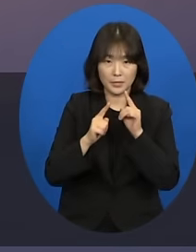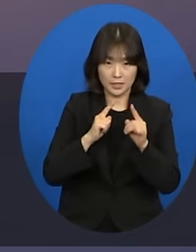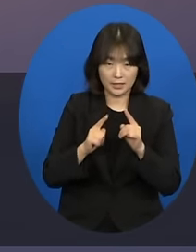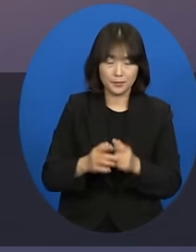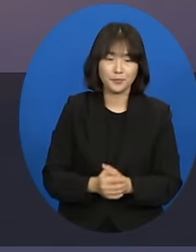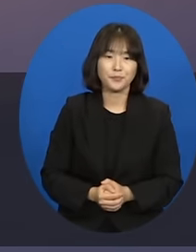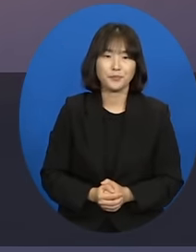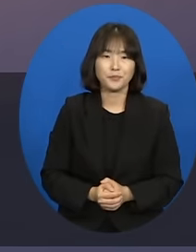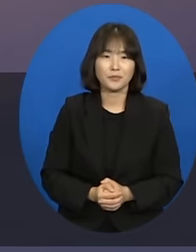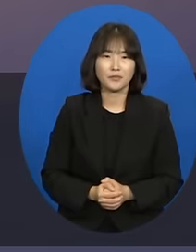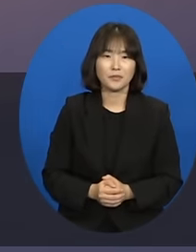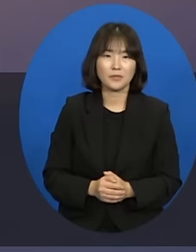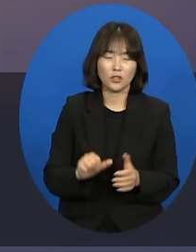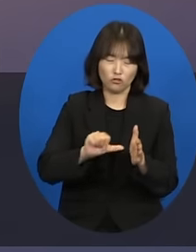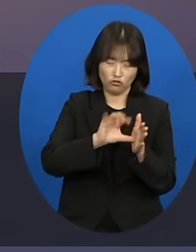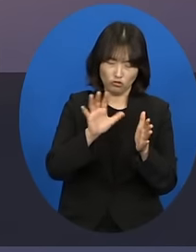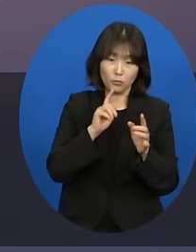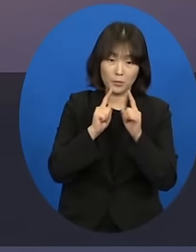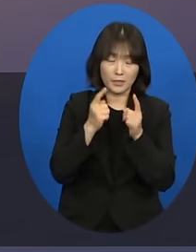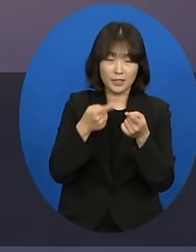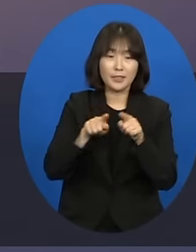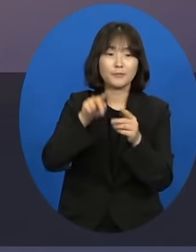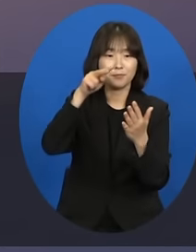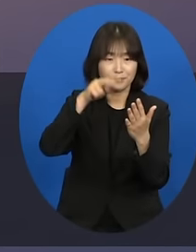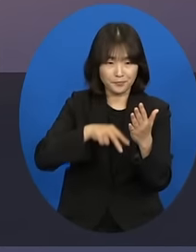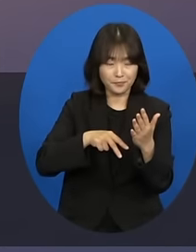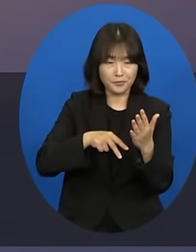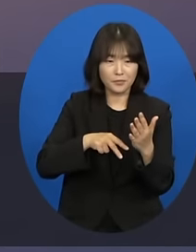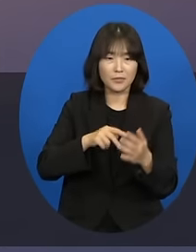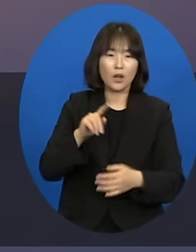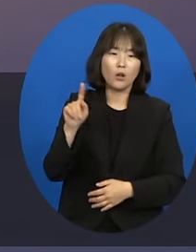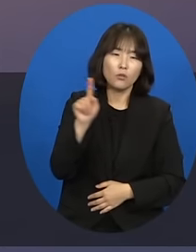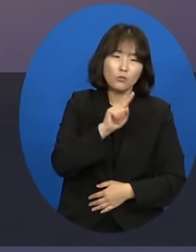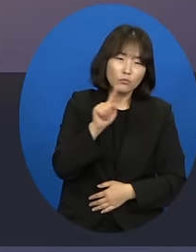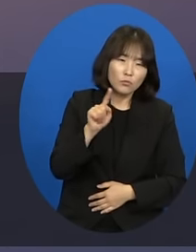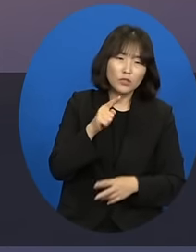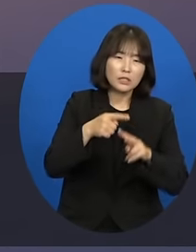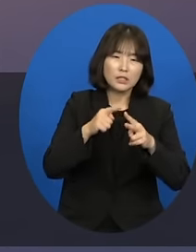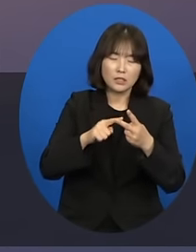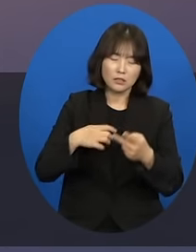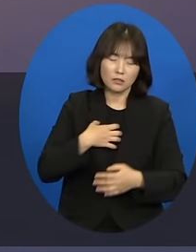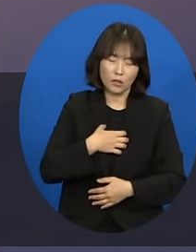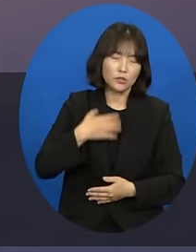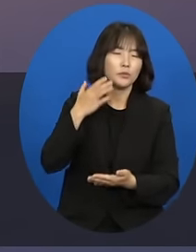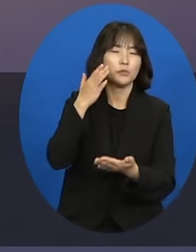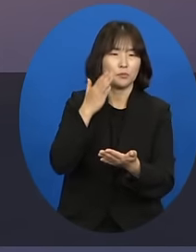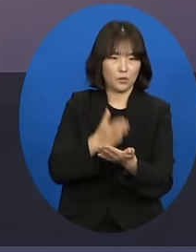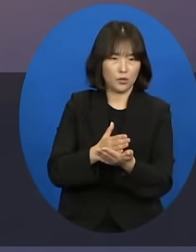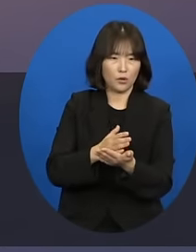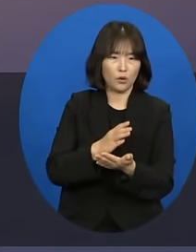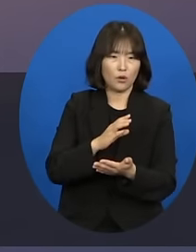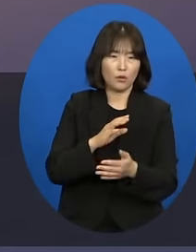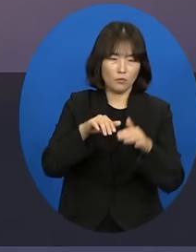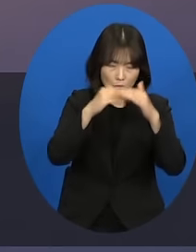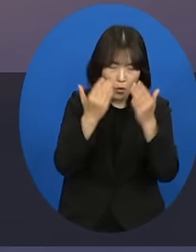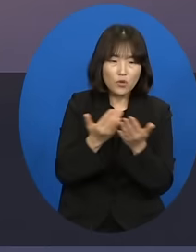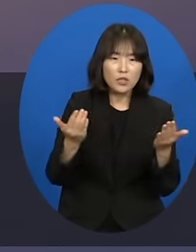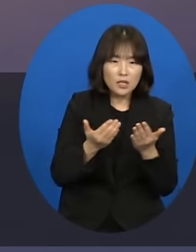이 말씀 너무 유명하지만 같이 한번 읽어보겠습니다. 시작. 아무것도 염려하지 말고 오직 모든